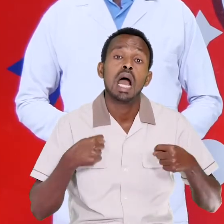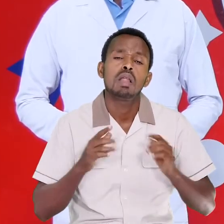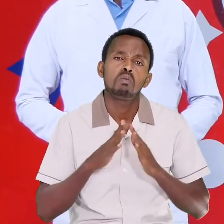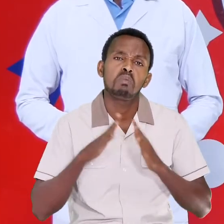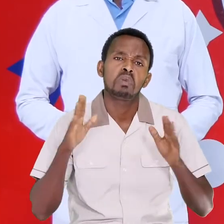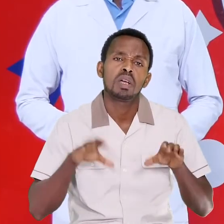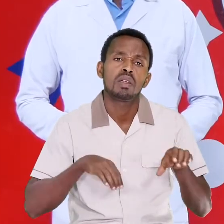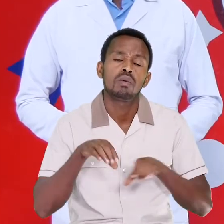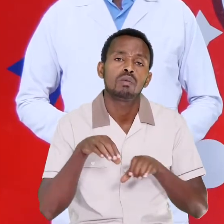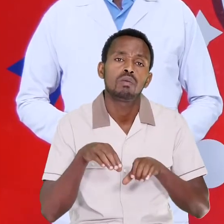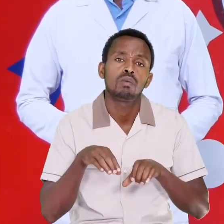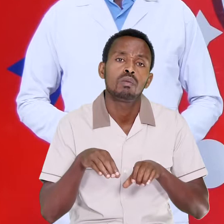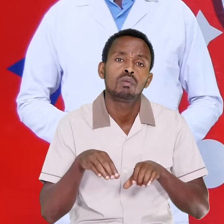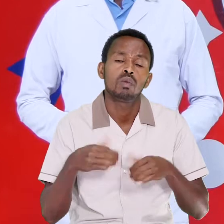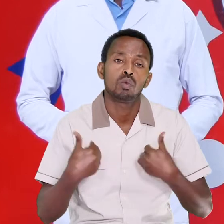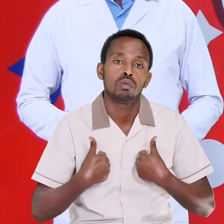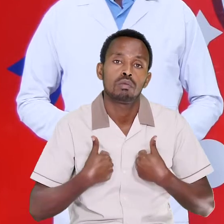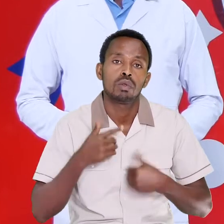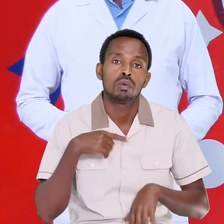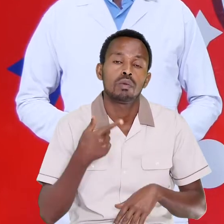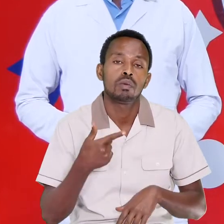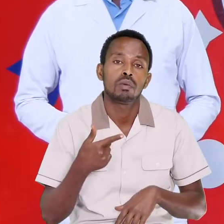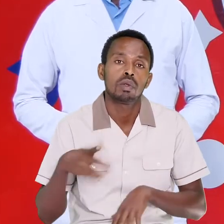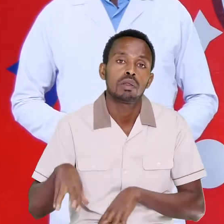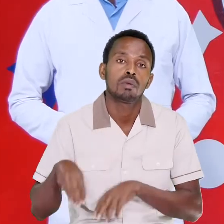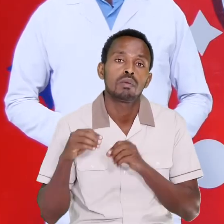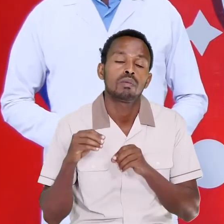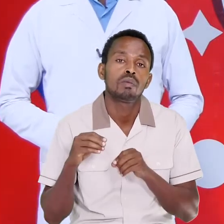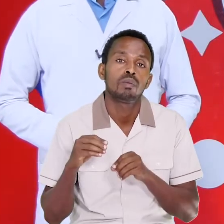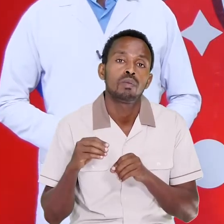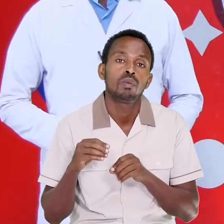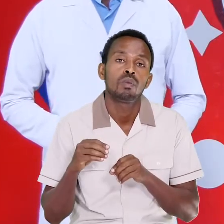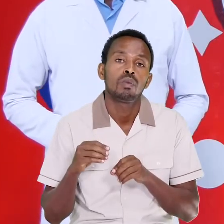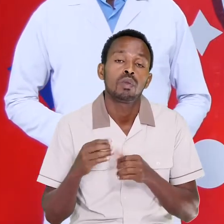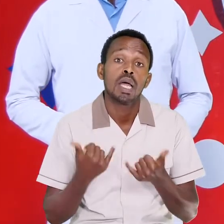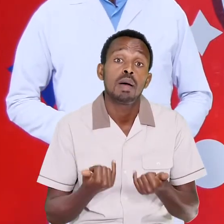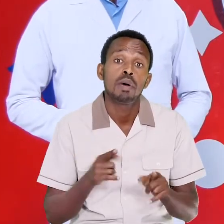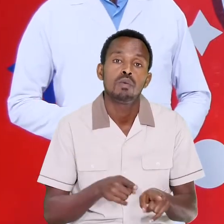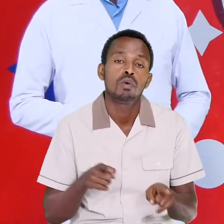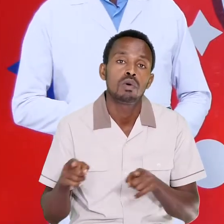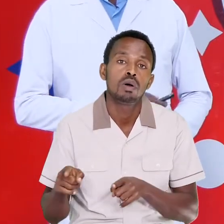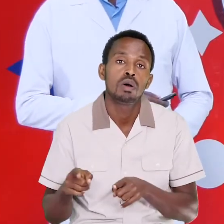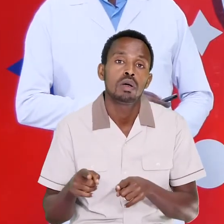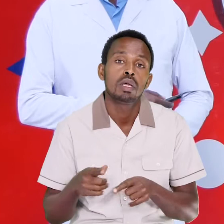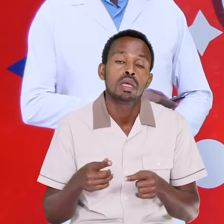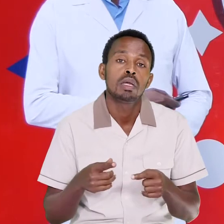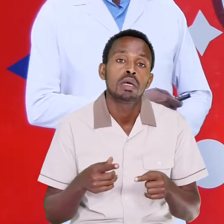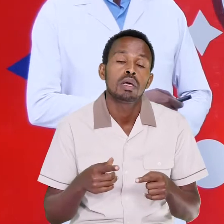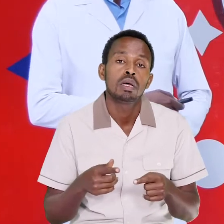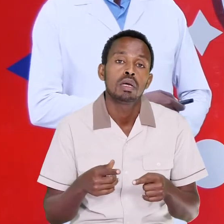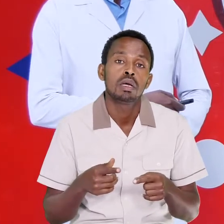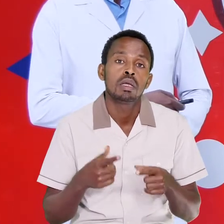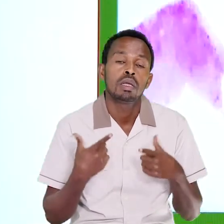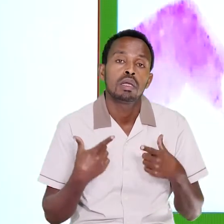geggeessan ni jiru jechuudha. Barattoota, mee amma immoo yaalii armaan gaditti dhiyaate